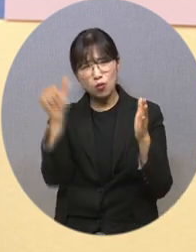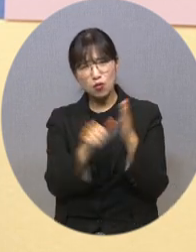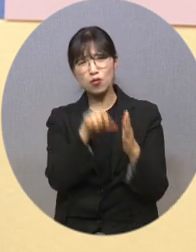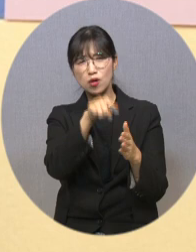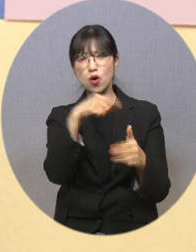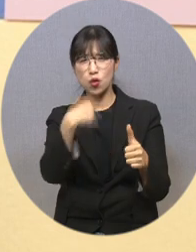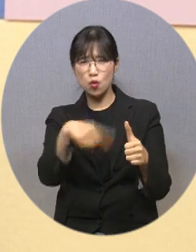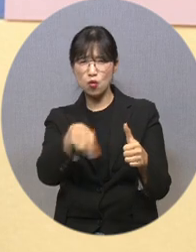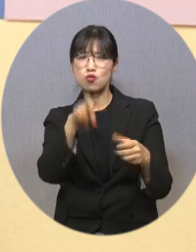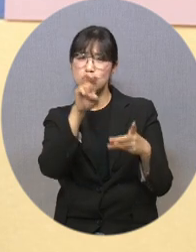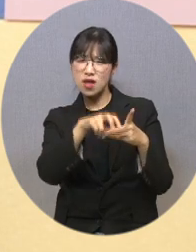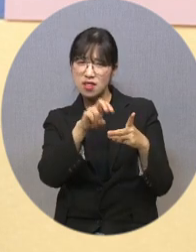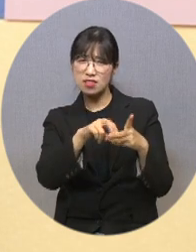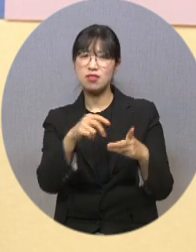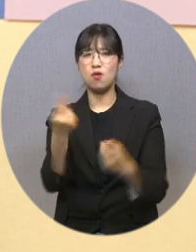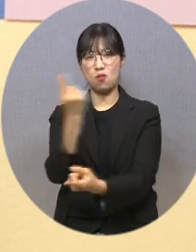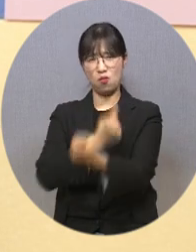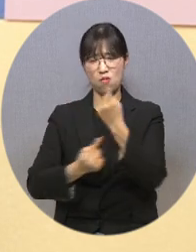평생교육지원센터를 오는 아이들이